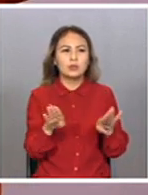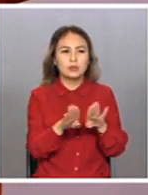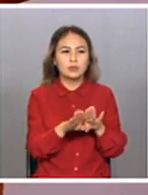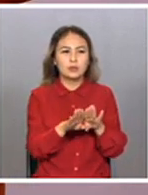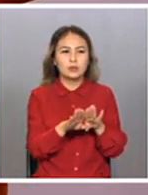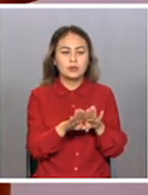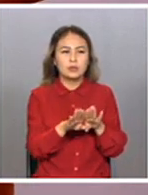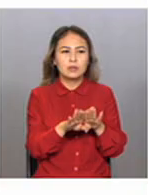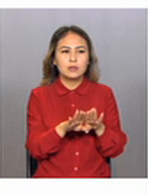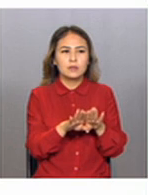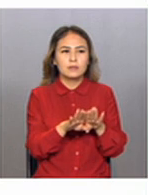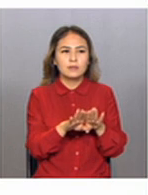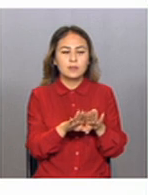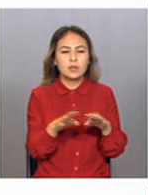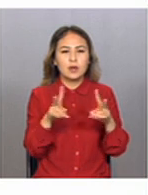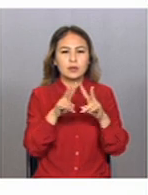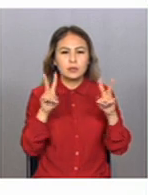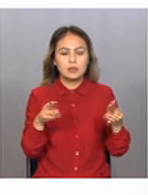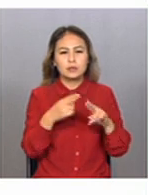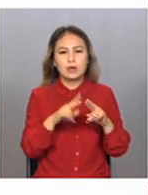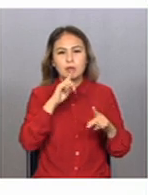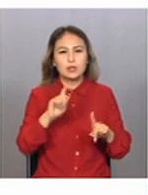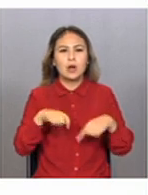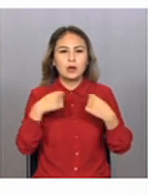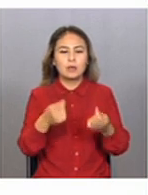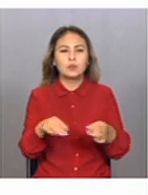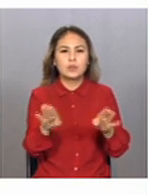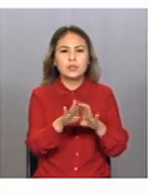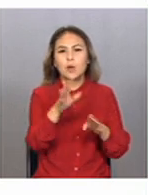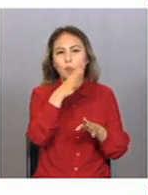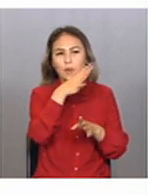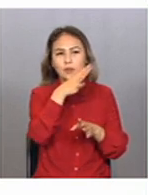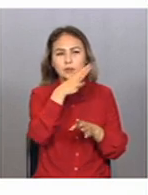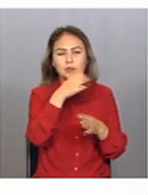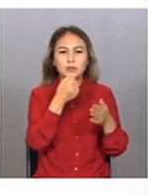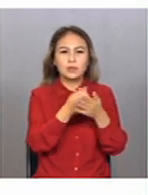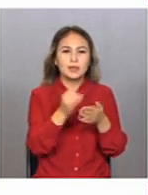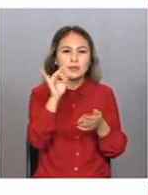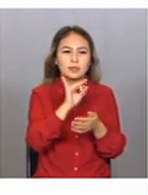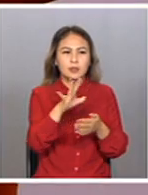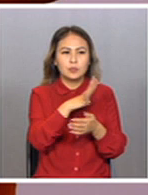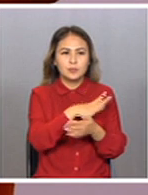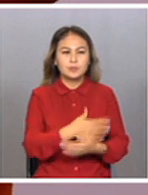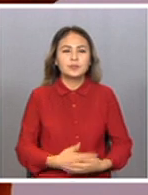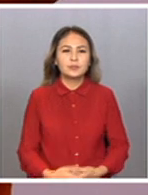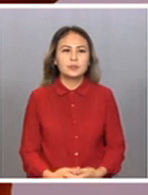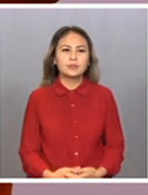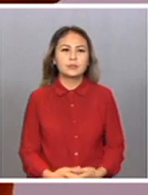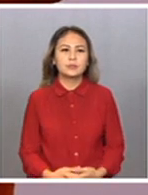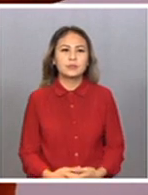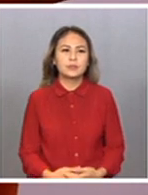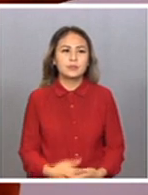әдебиетінің бір түрі болғандықтан ауыздан ауызға тарап осы уақытқа жеткен ертегі екен. Ал енді